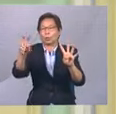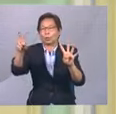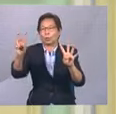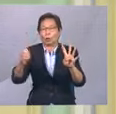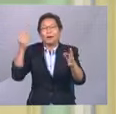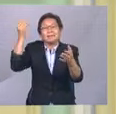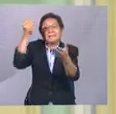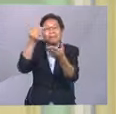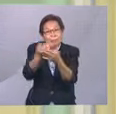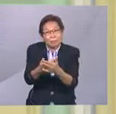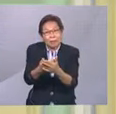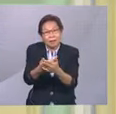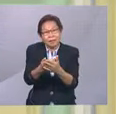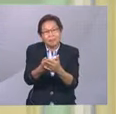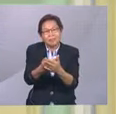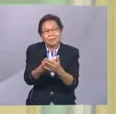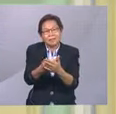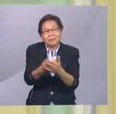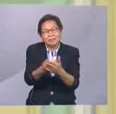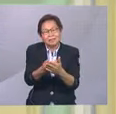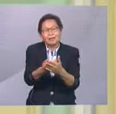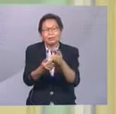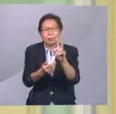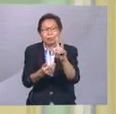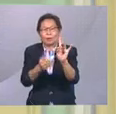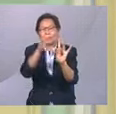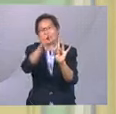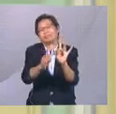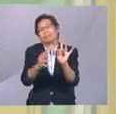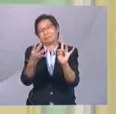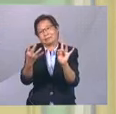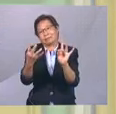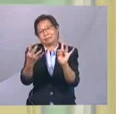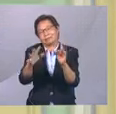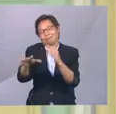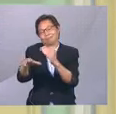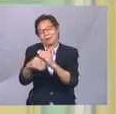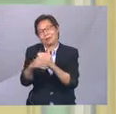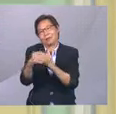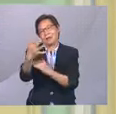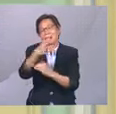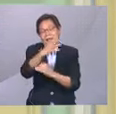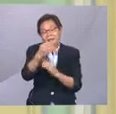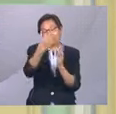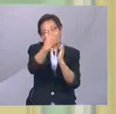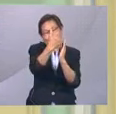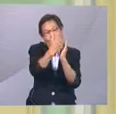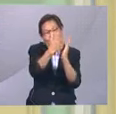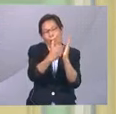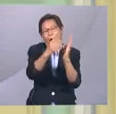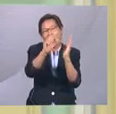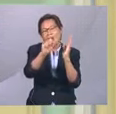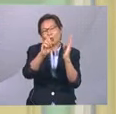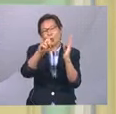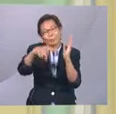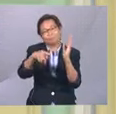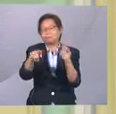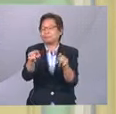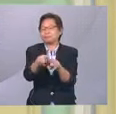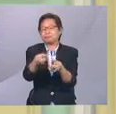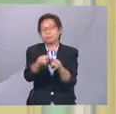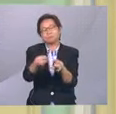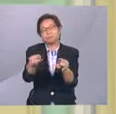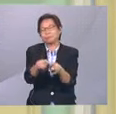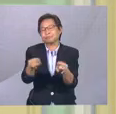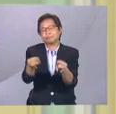23 28 ever dan esoknya sama saja dengan